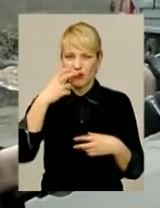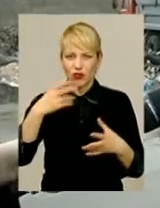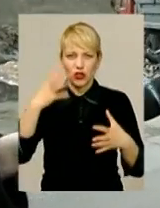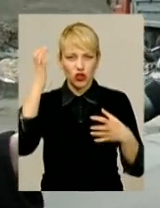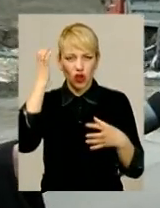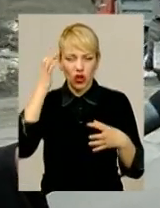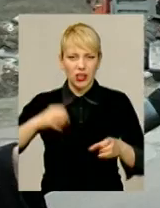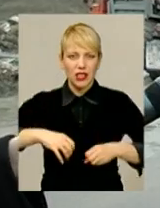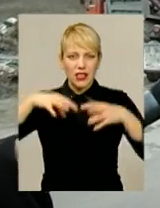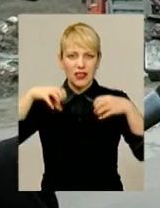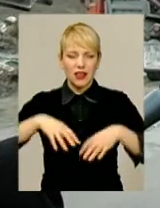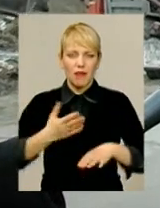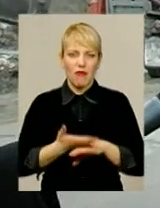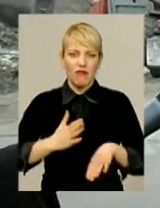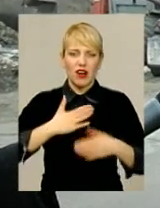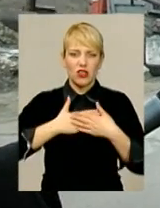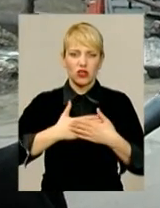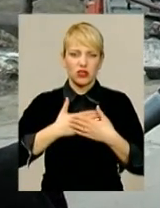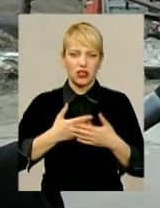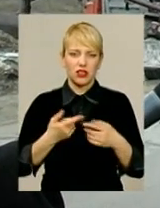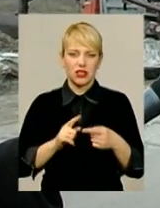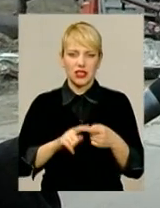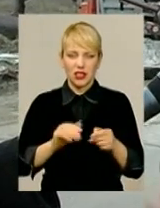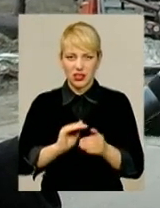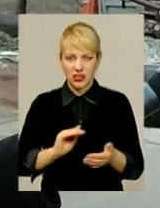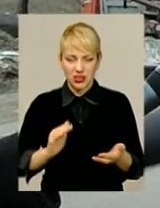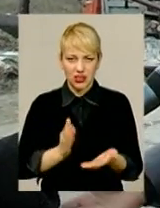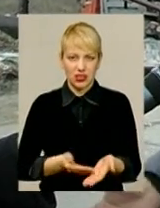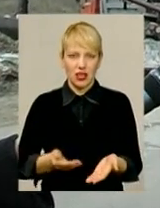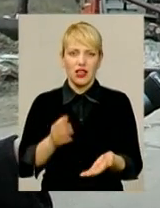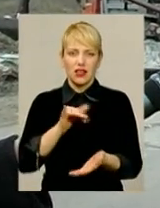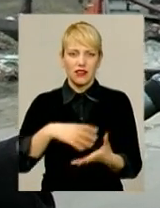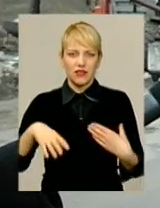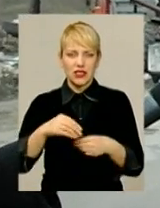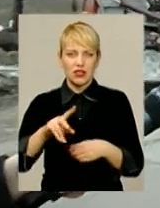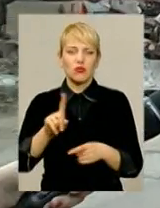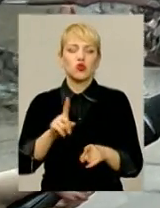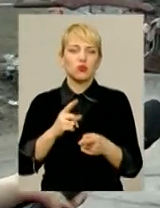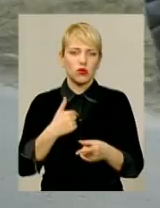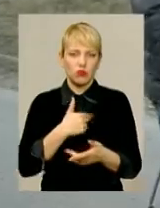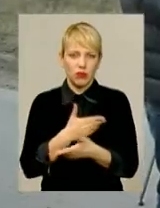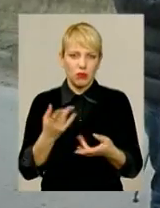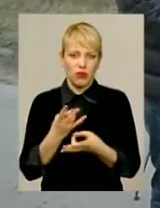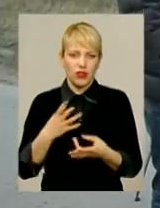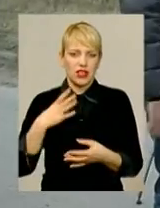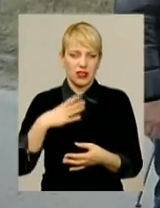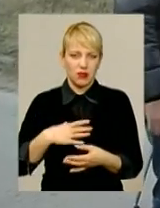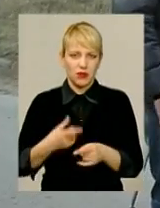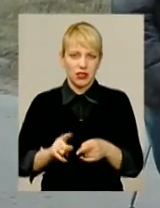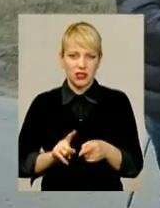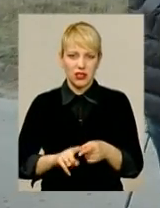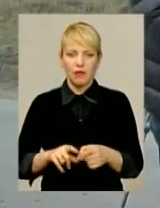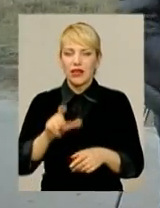димом, настільки ним важко дихати. Ну це просто, ну, в мене ж діти є. Всі ми теж, чому ми маємо дихати цим димом? Селяни